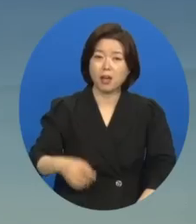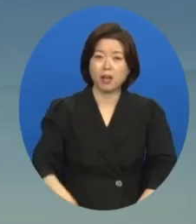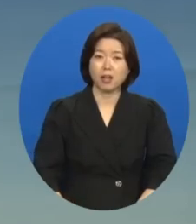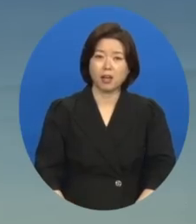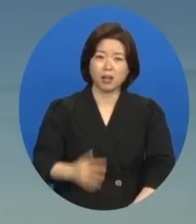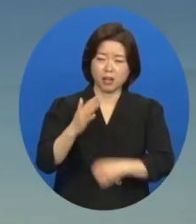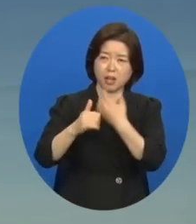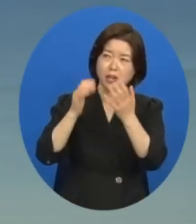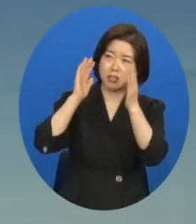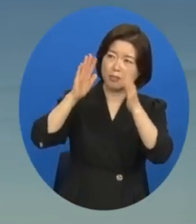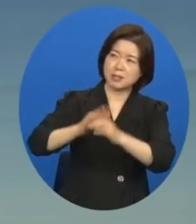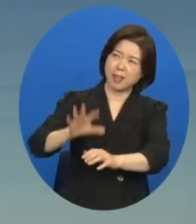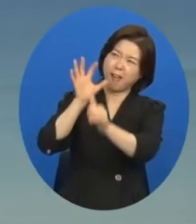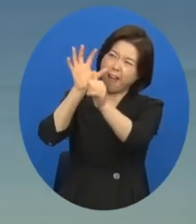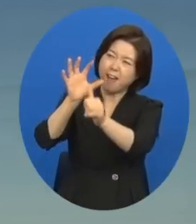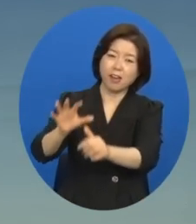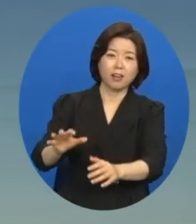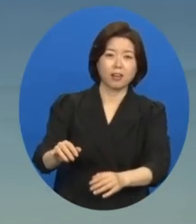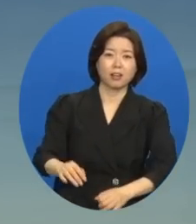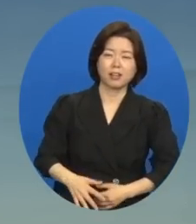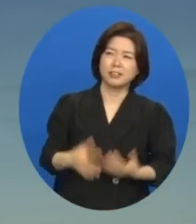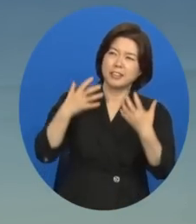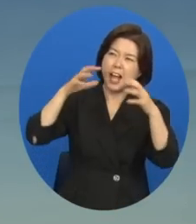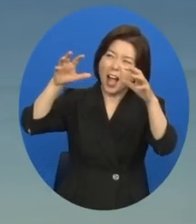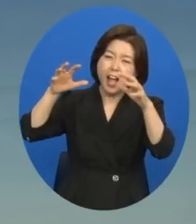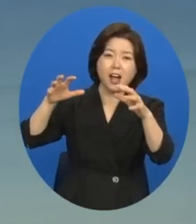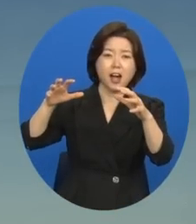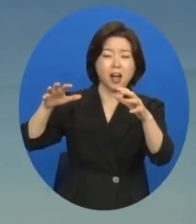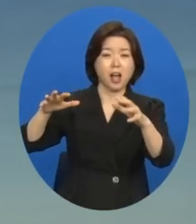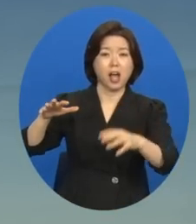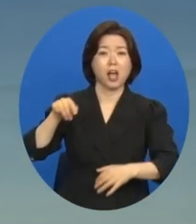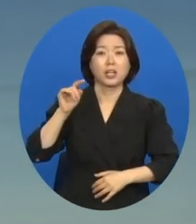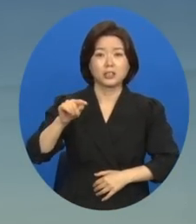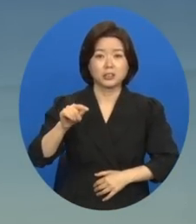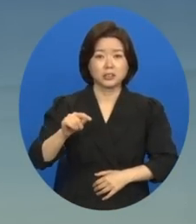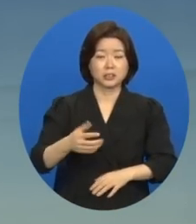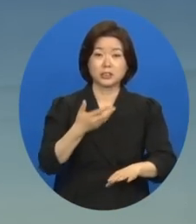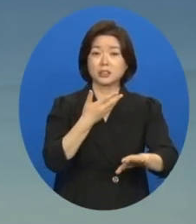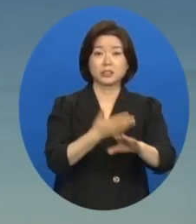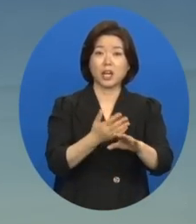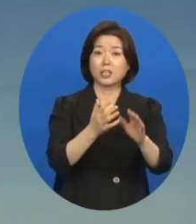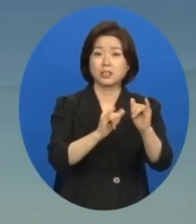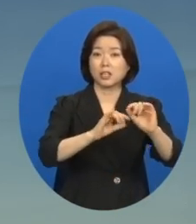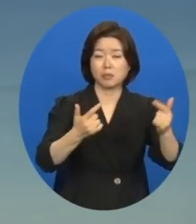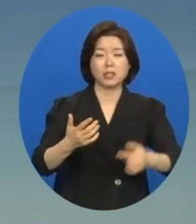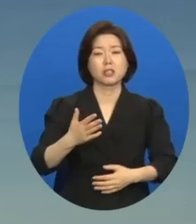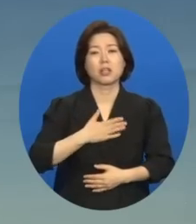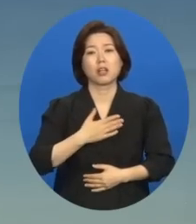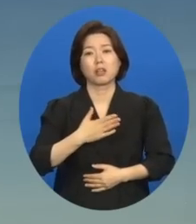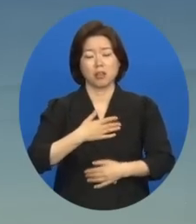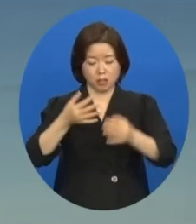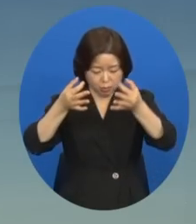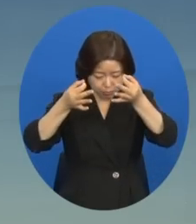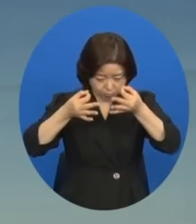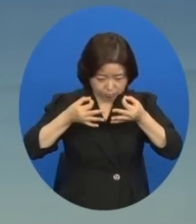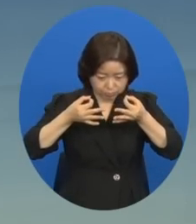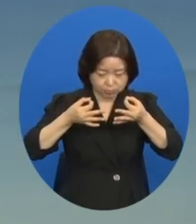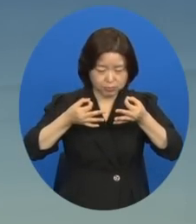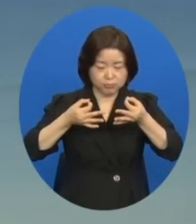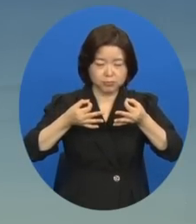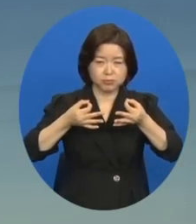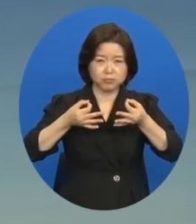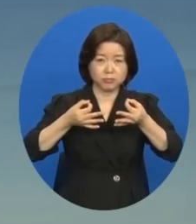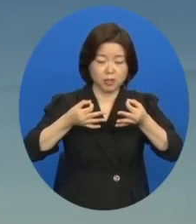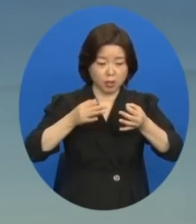향해서 윽박지르고 으르렁거리는 것이 다른 존재가 아니라 바로 저라는 것을 그